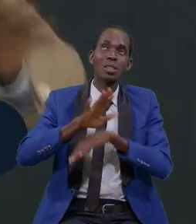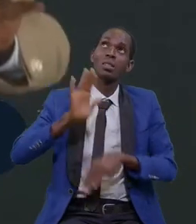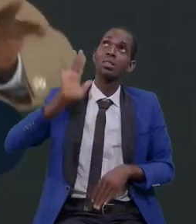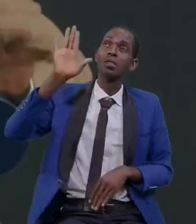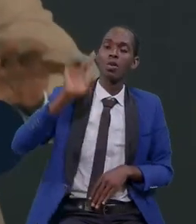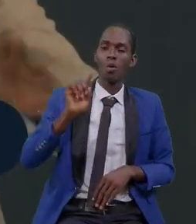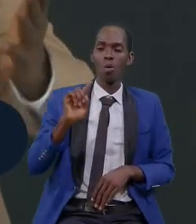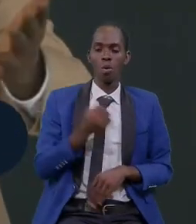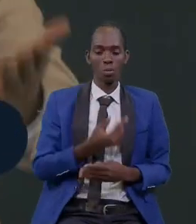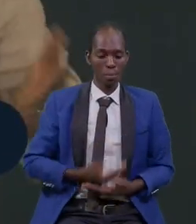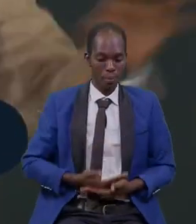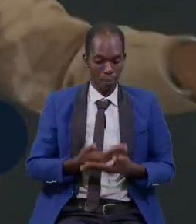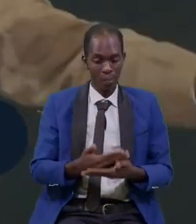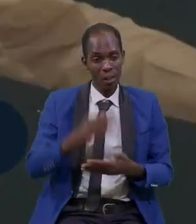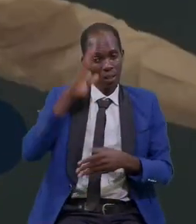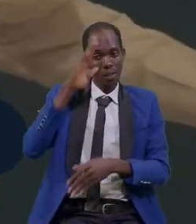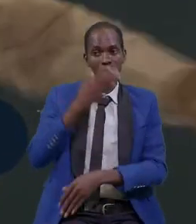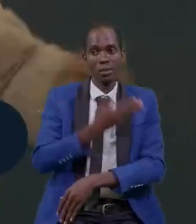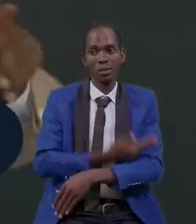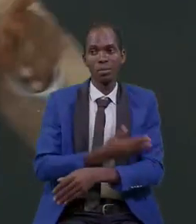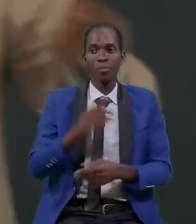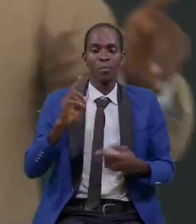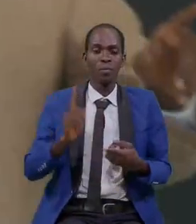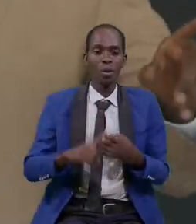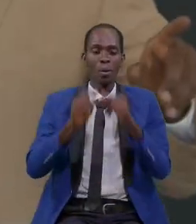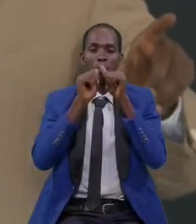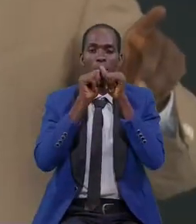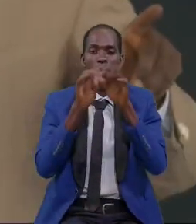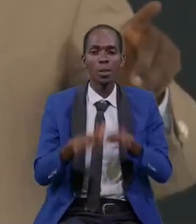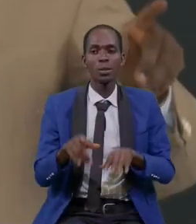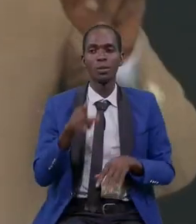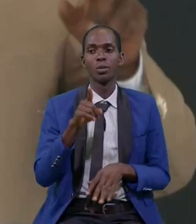Ton fils unique pour vous bénir